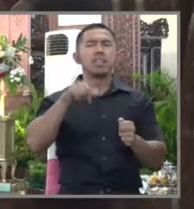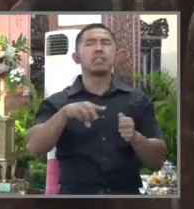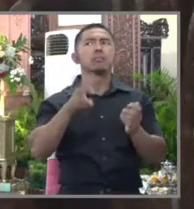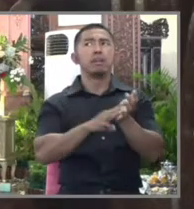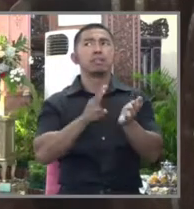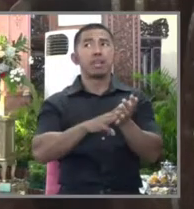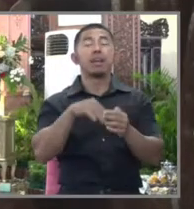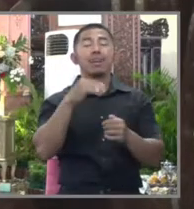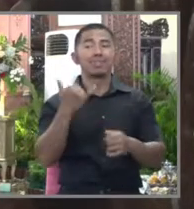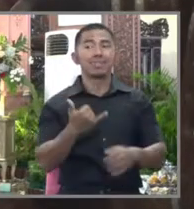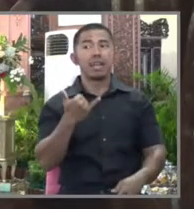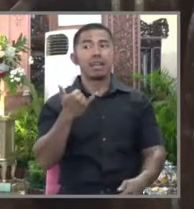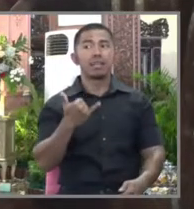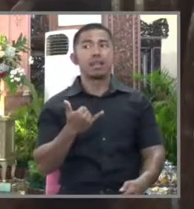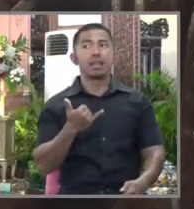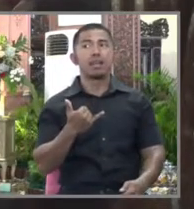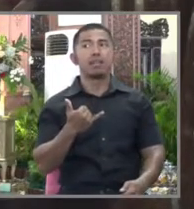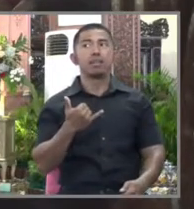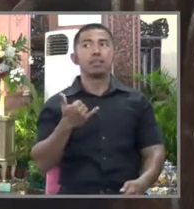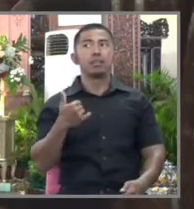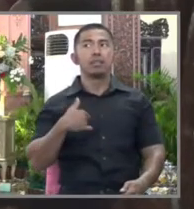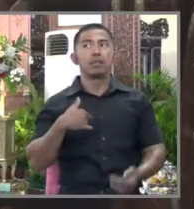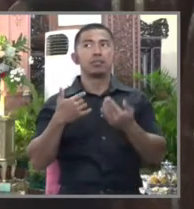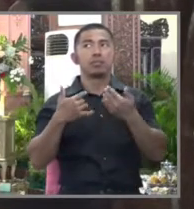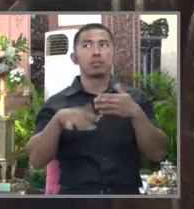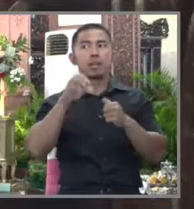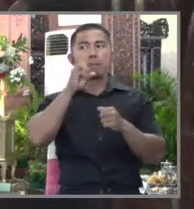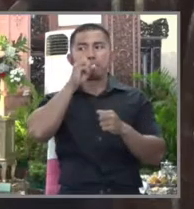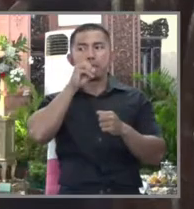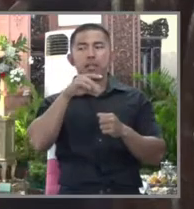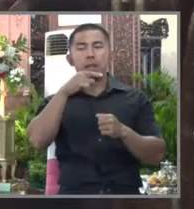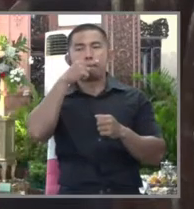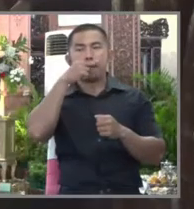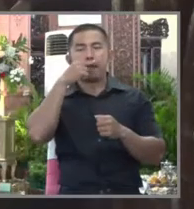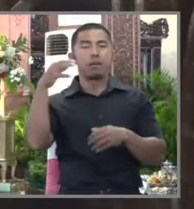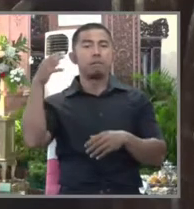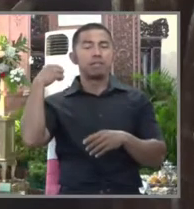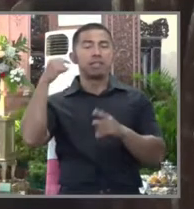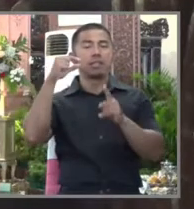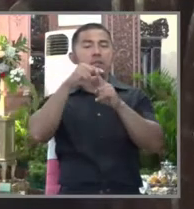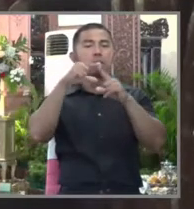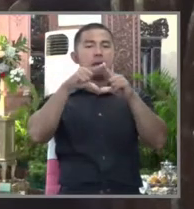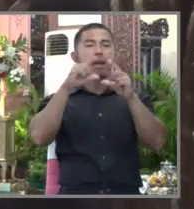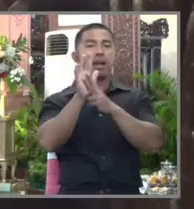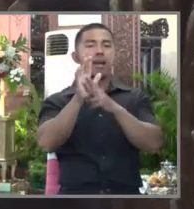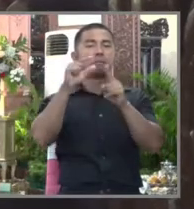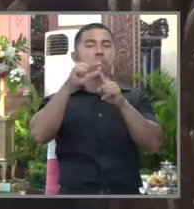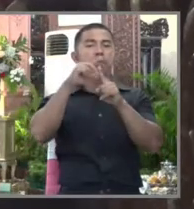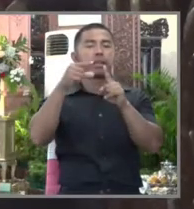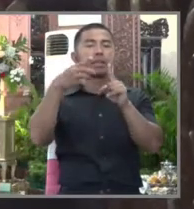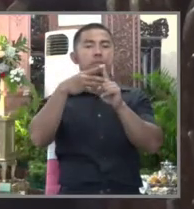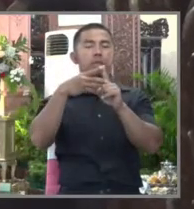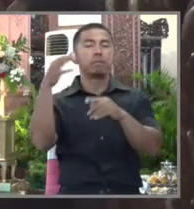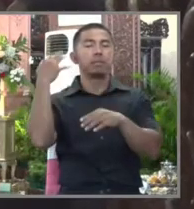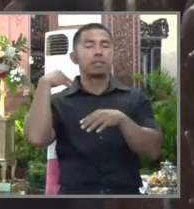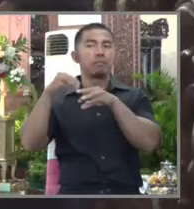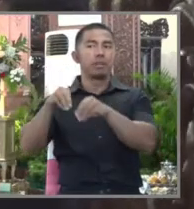Nah sekarang saya sudah bicara dengan Pak Menpan, Pak Mendikbud, Pak sudah